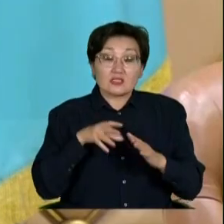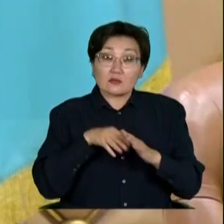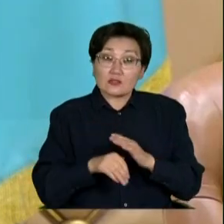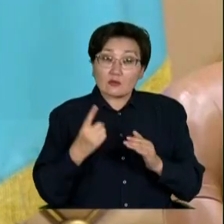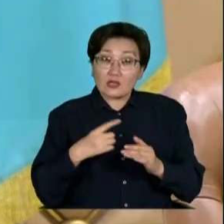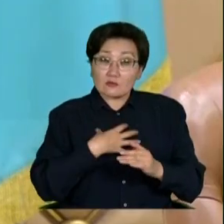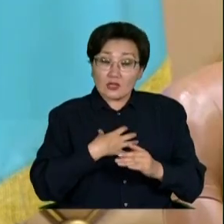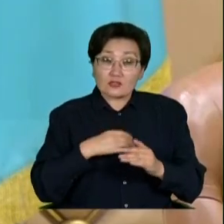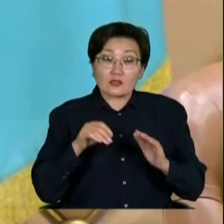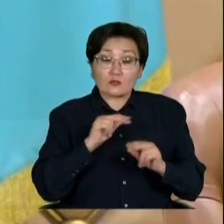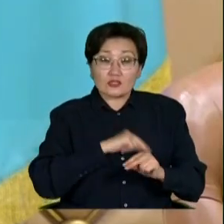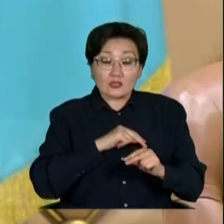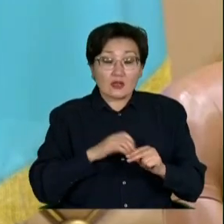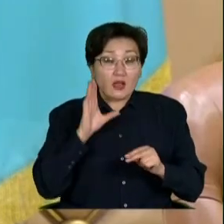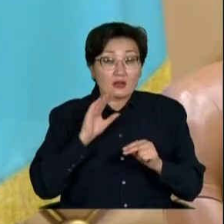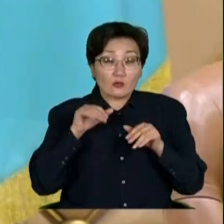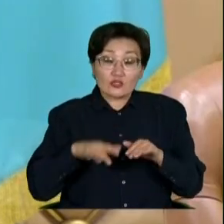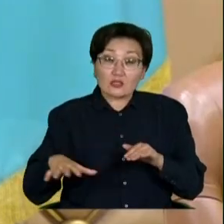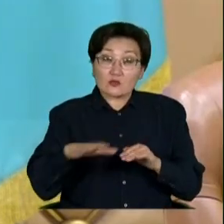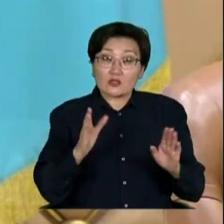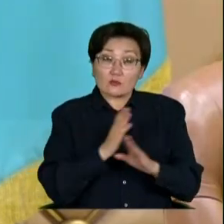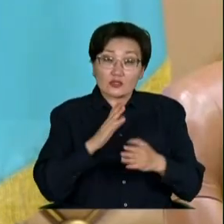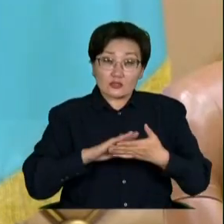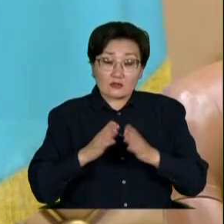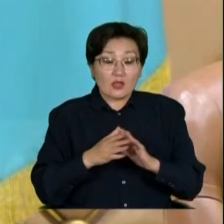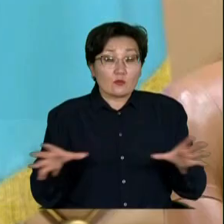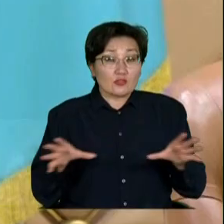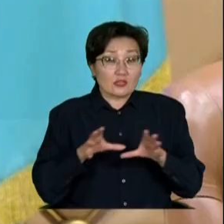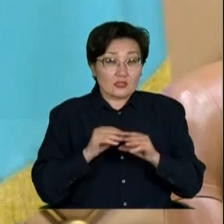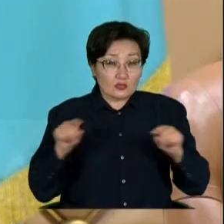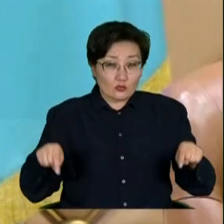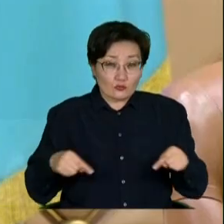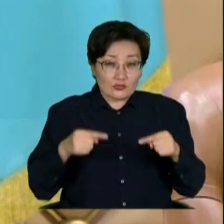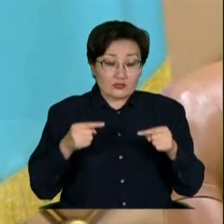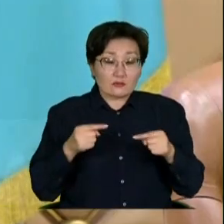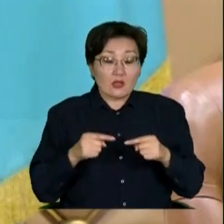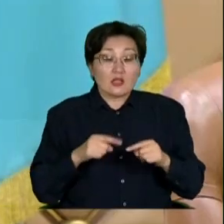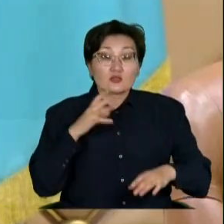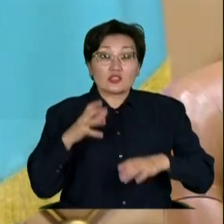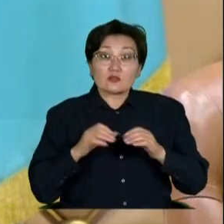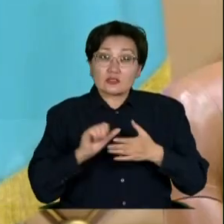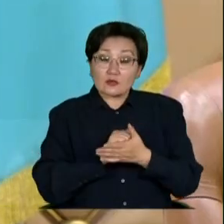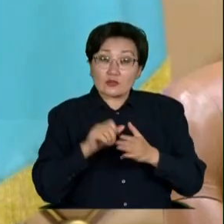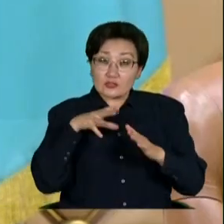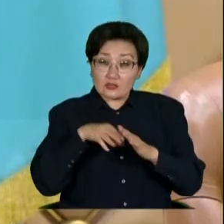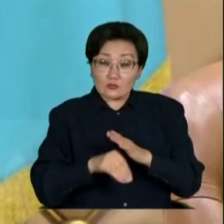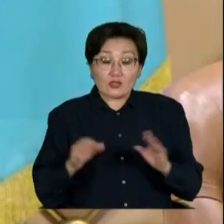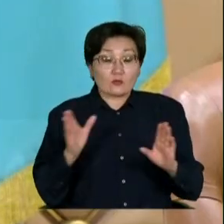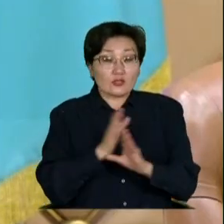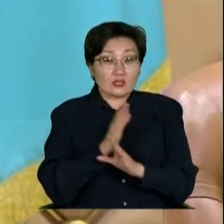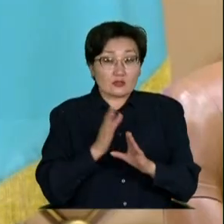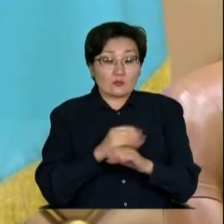бір маңызды міндет Арал бассейніндегі экологиялық жағдайды бірлесіп қалыпқа келтіру. Халықаралық құжат шеңберінде қоршаған